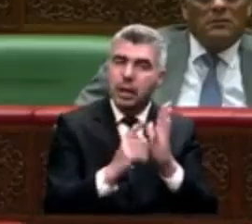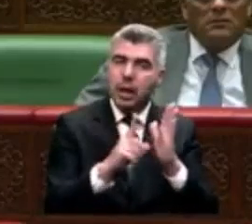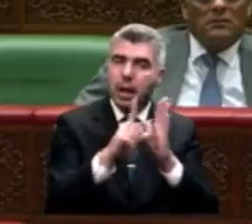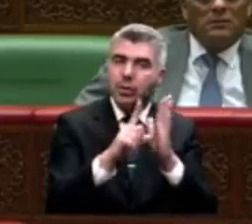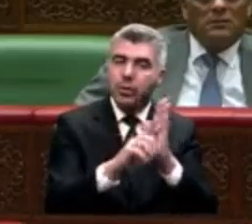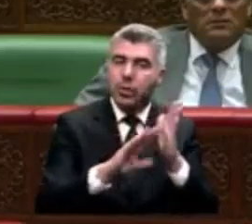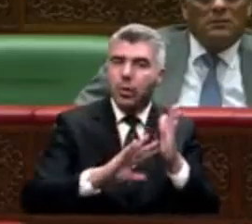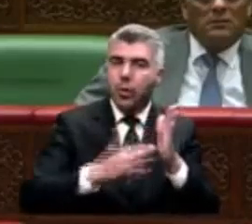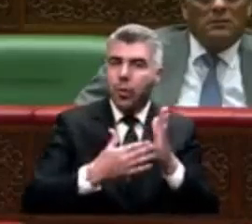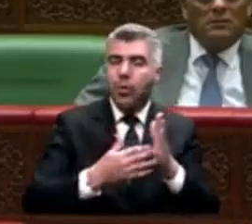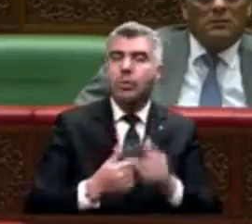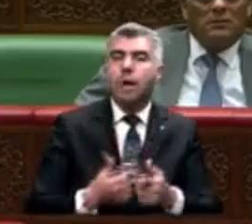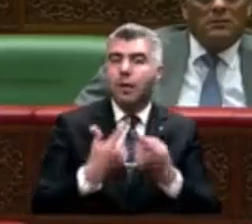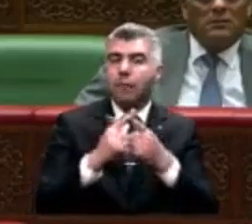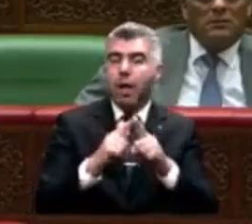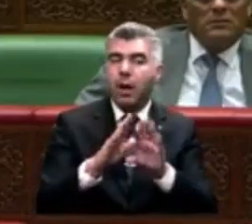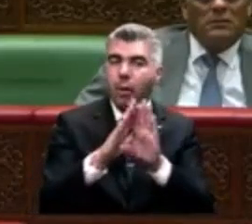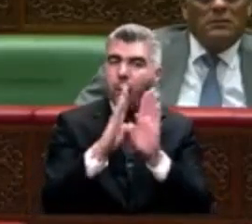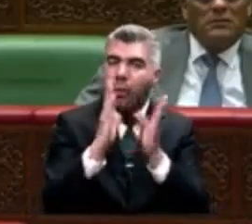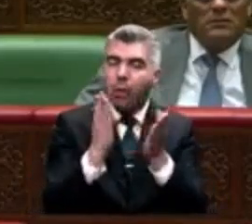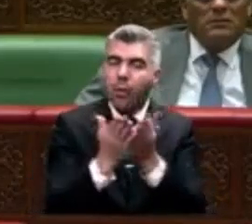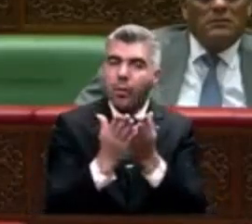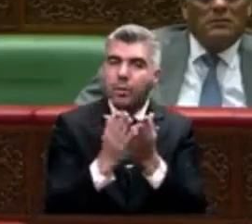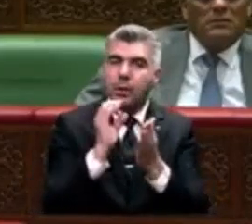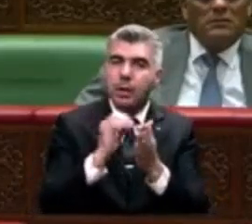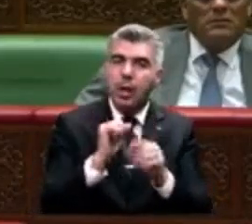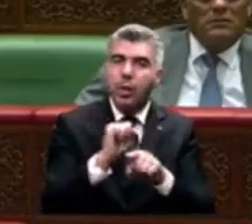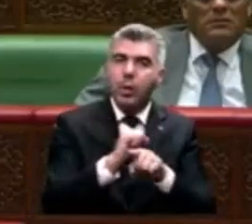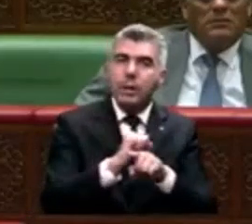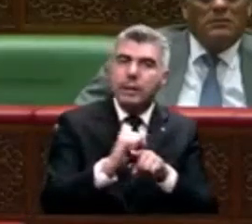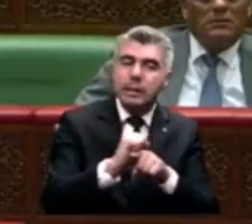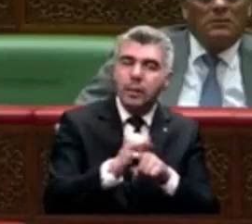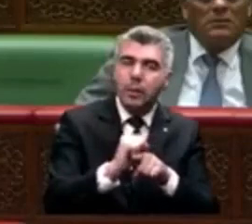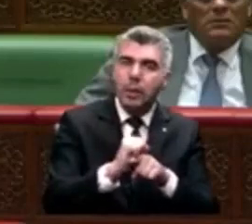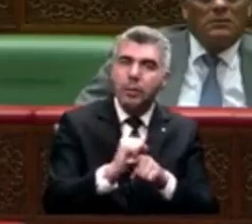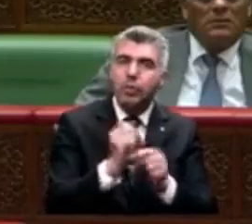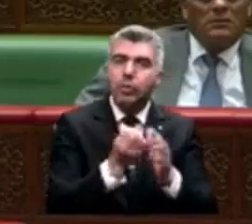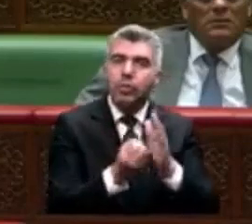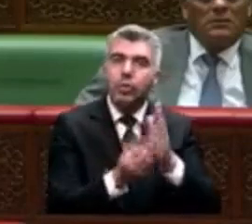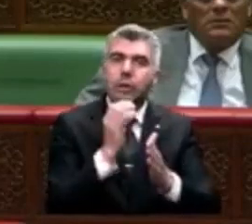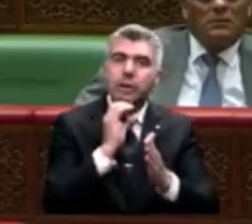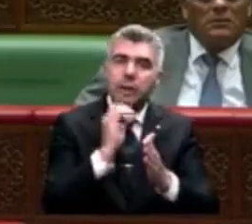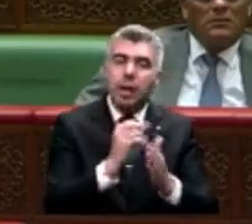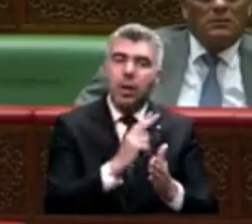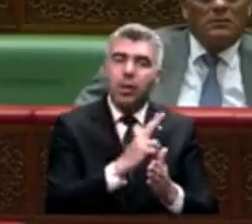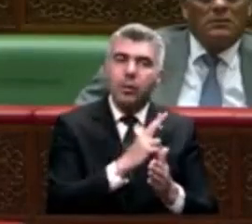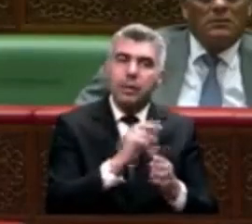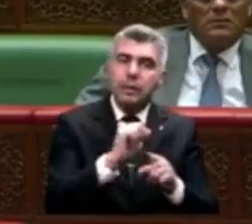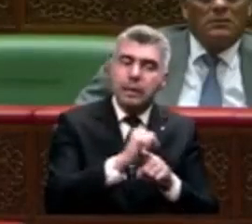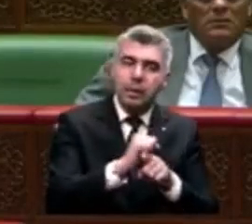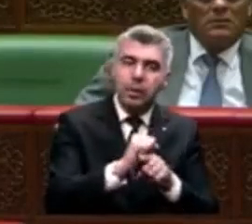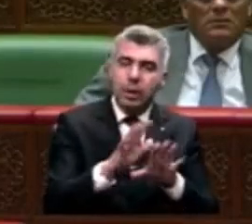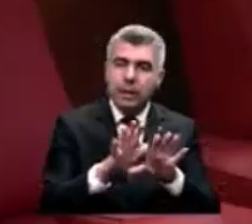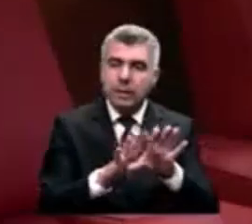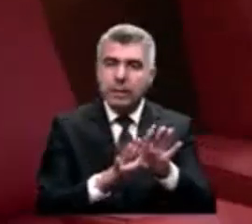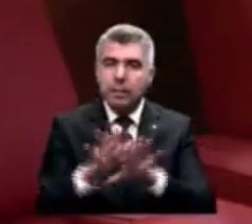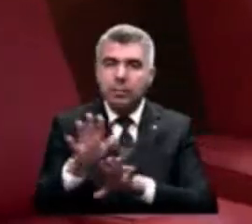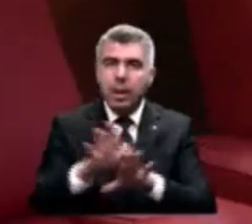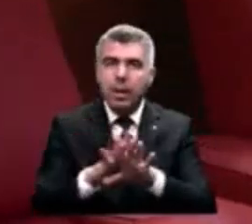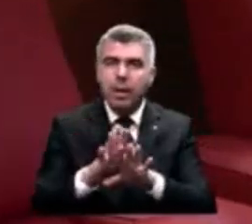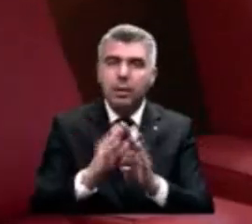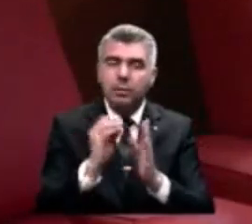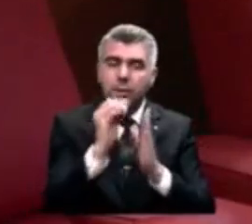الإطار المتعلق بمنظومة التربية والتكوين الداعية إلى تجديد مهن التدريس والتكوين والتدبير وملائمة